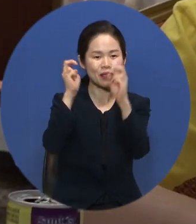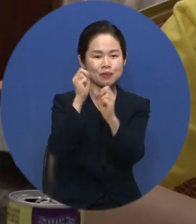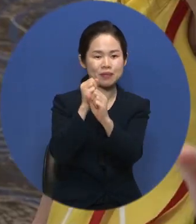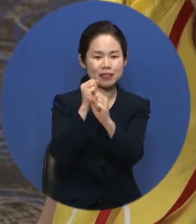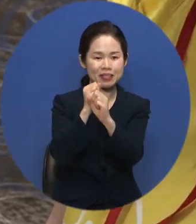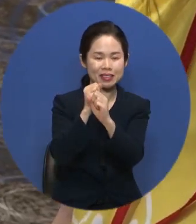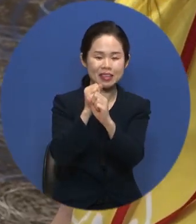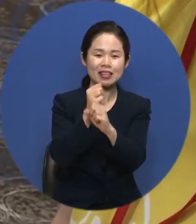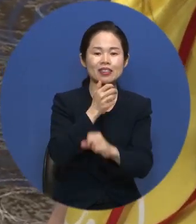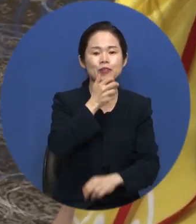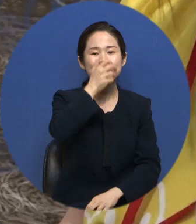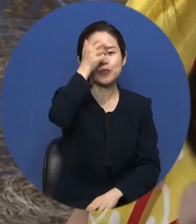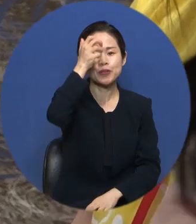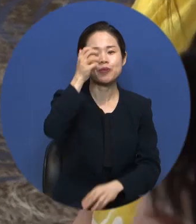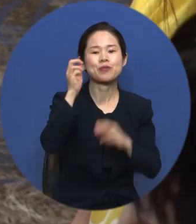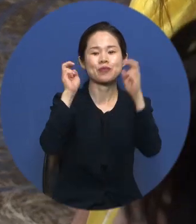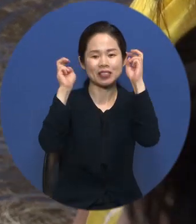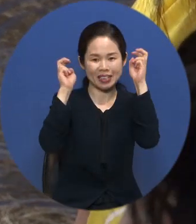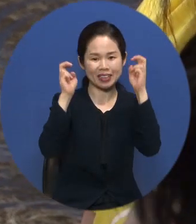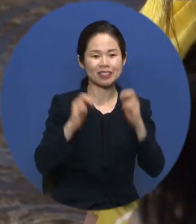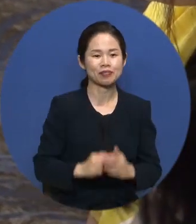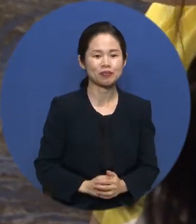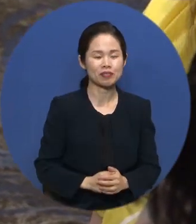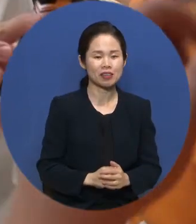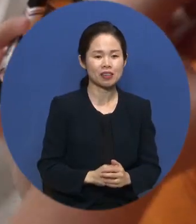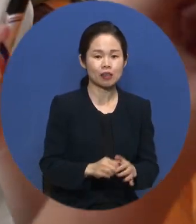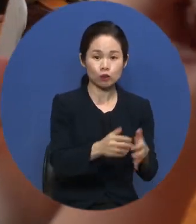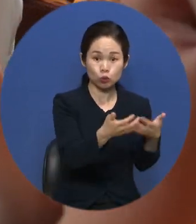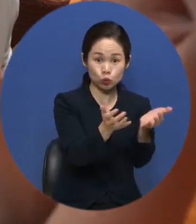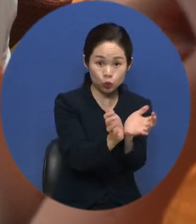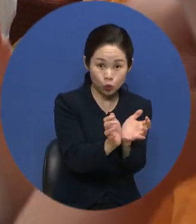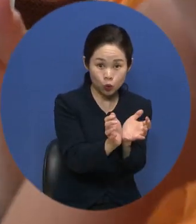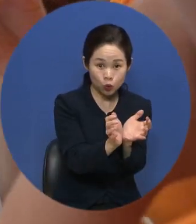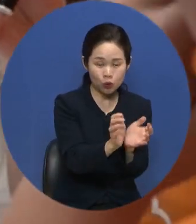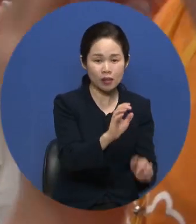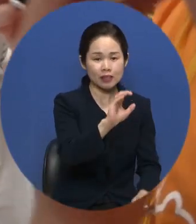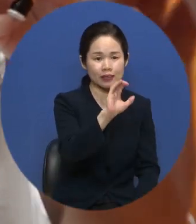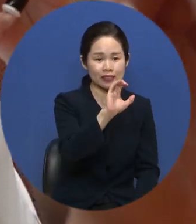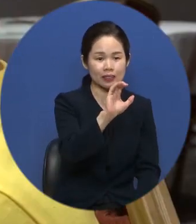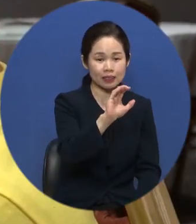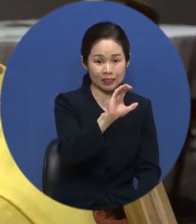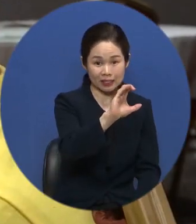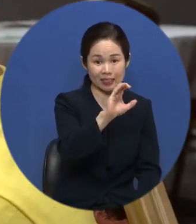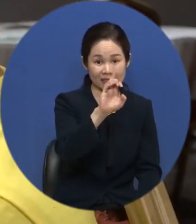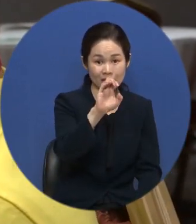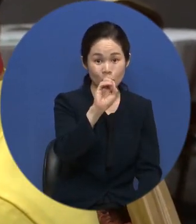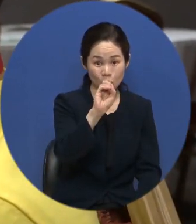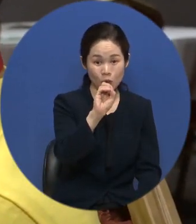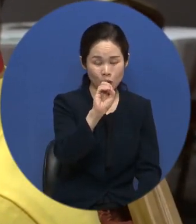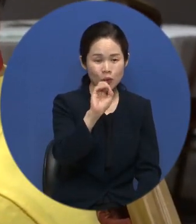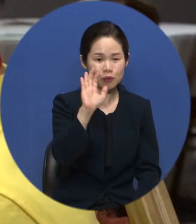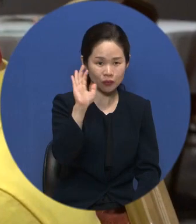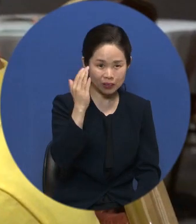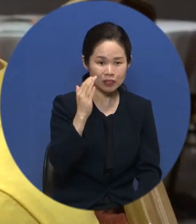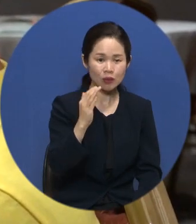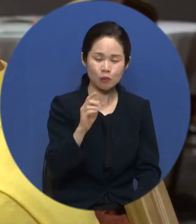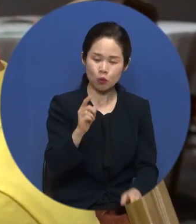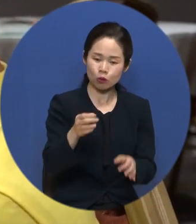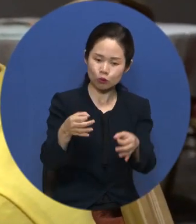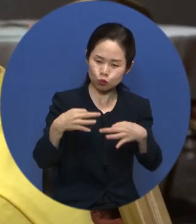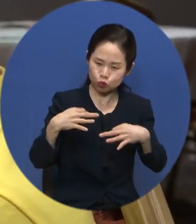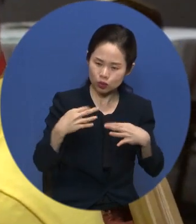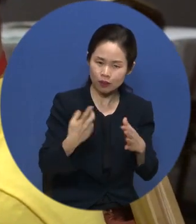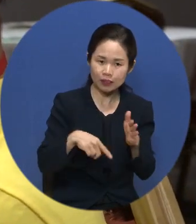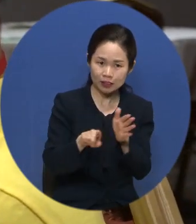컴퍼니입니다. 각 조가 CEO가 되어 회사를 만들어보고 투자를 받기 위해 필요한 것들은 무엇인지